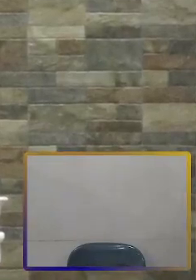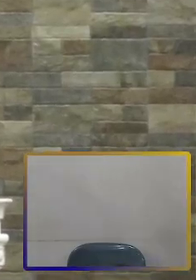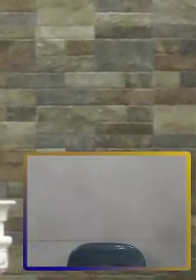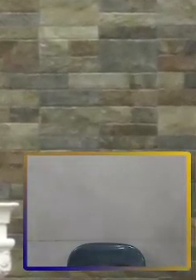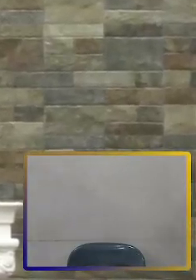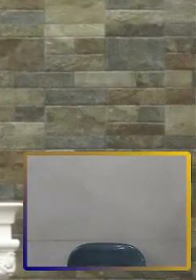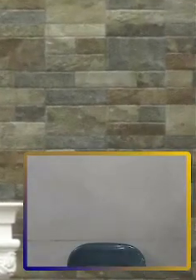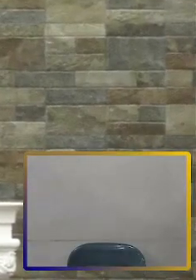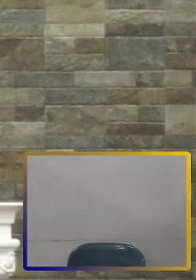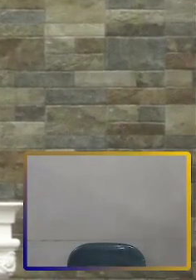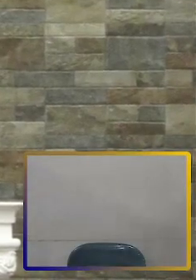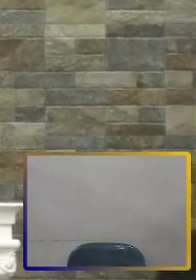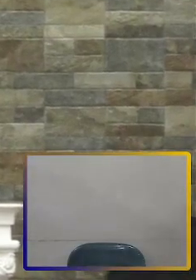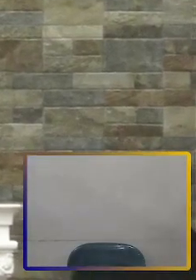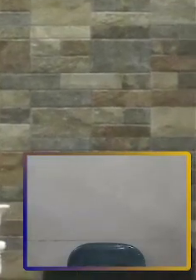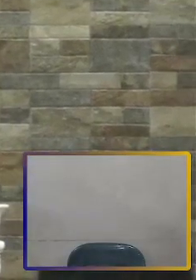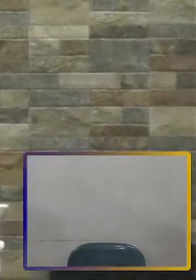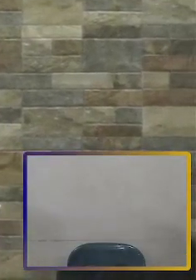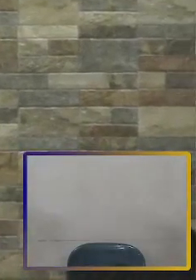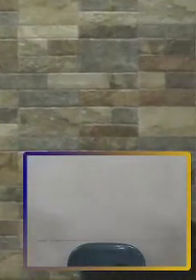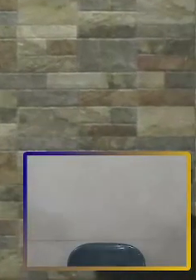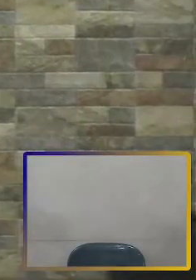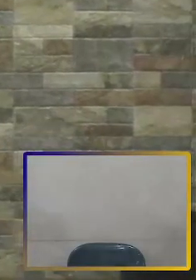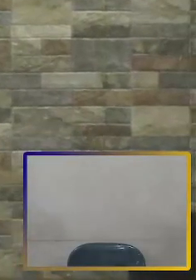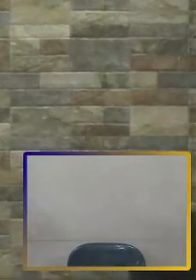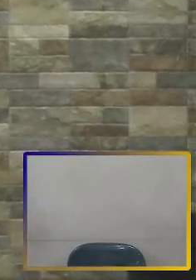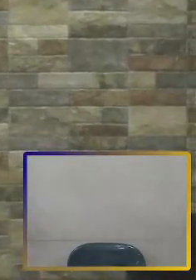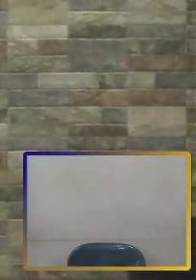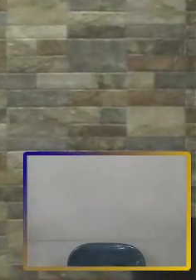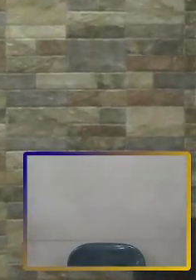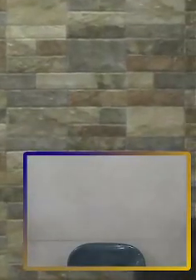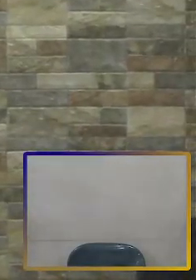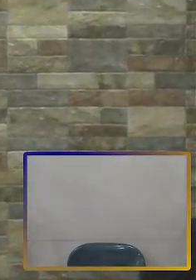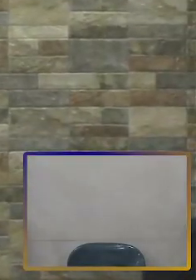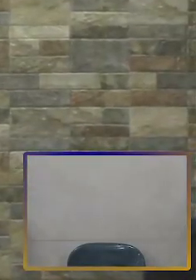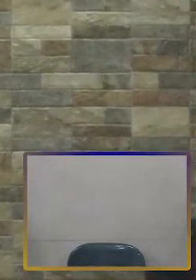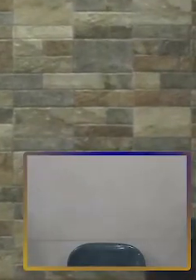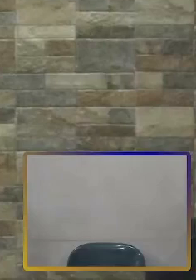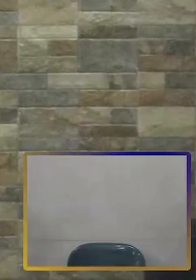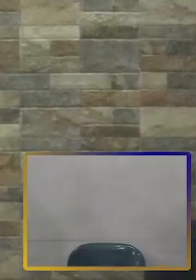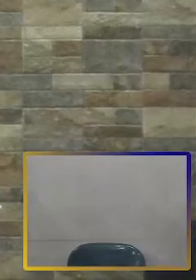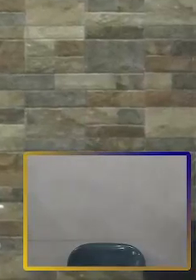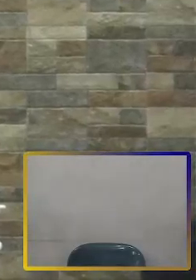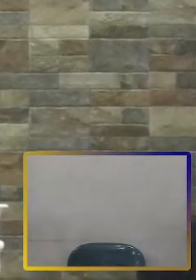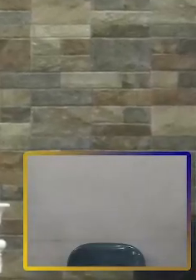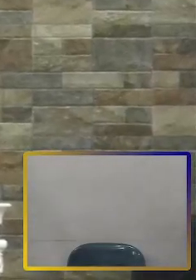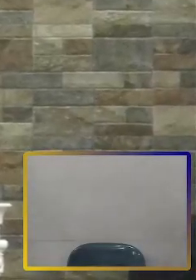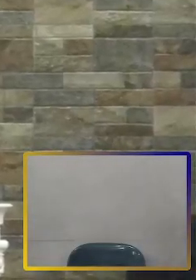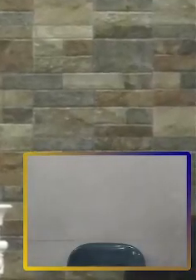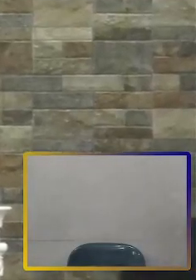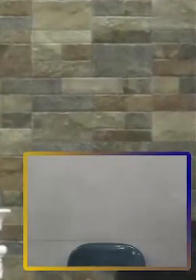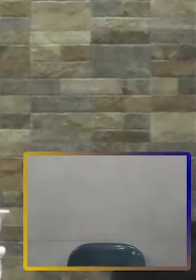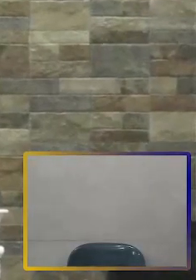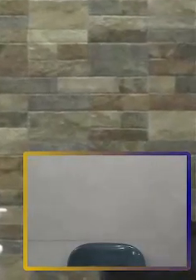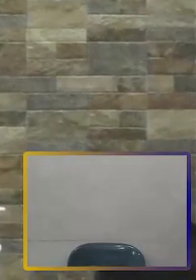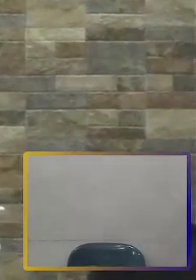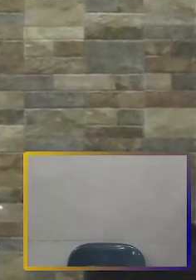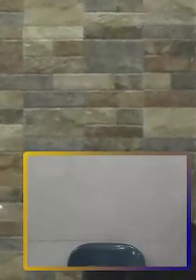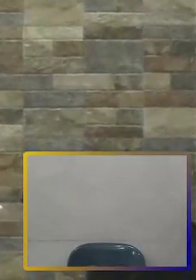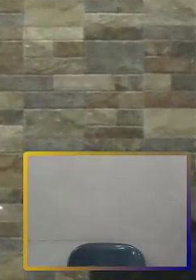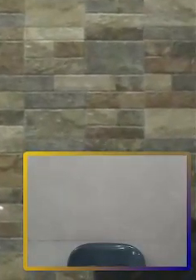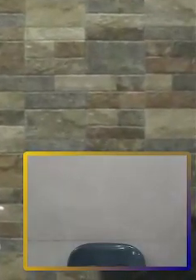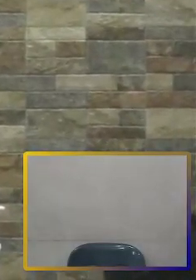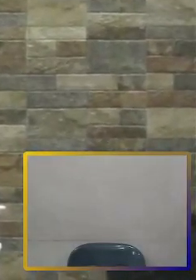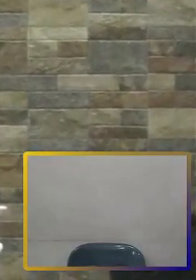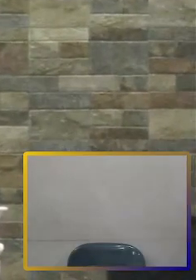for the preaching of God's word amen amen Alam niyo po napakaganda po nung inawit na iyon ni sir